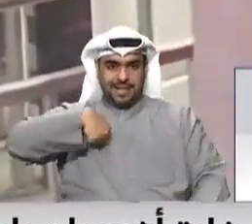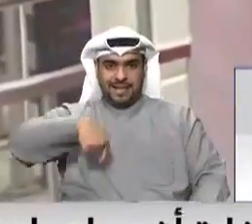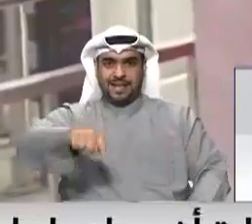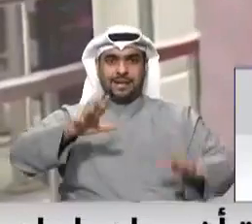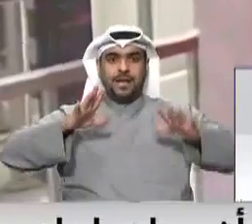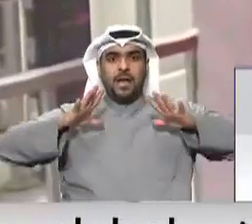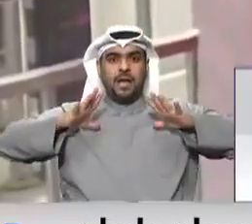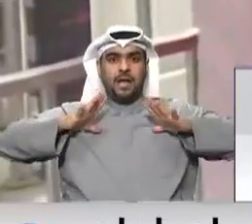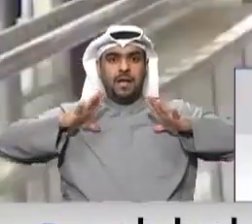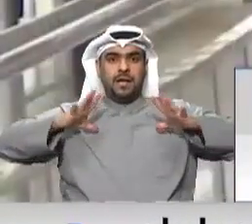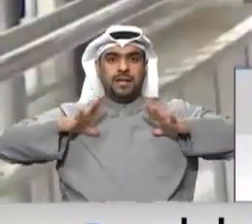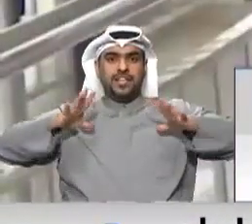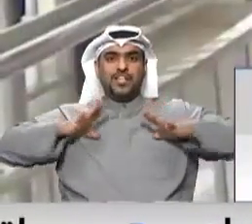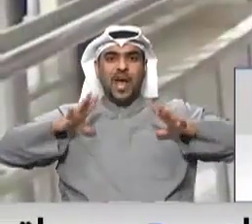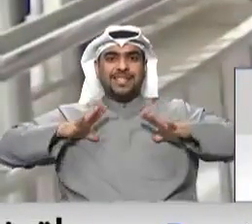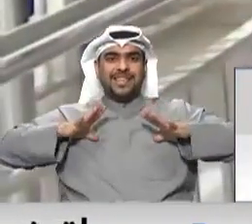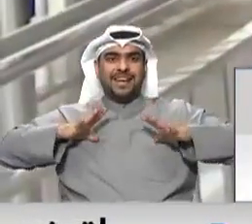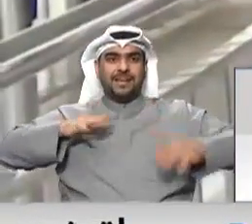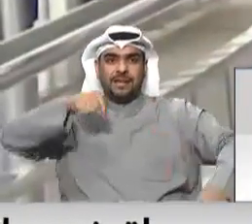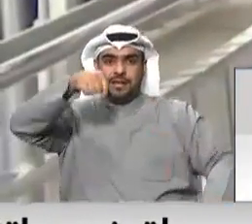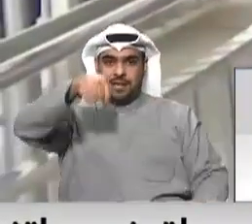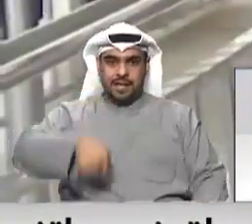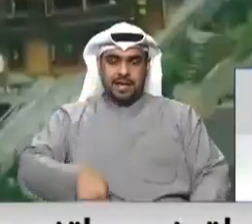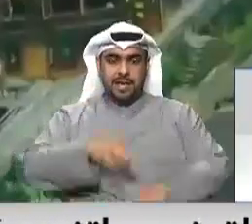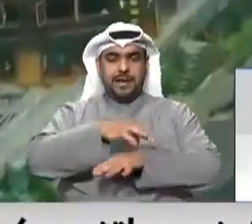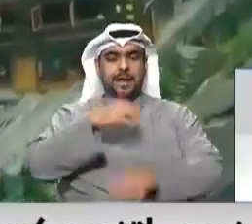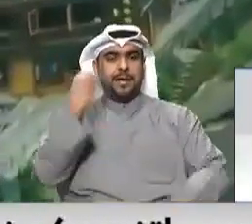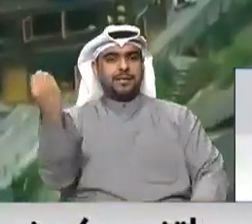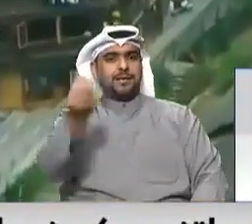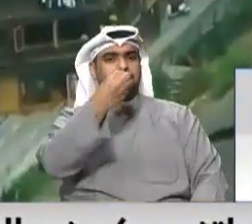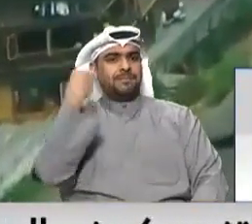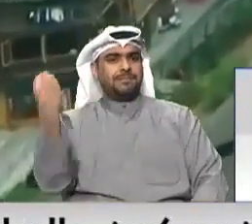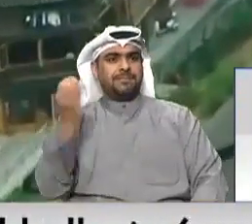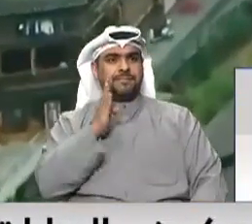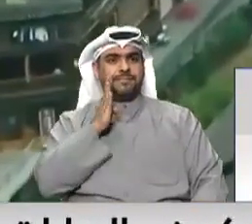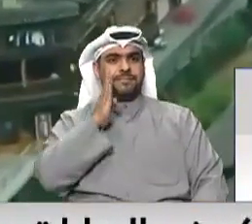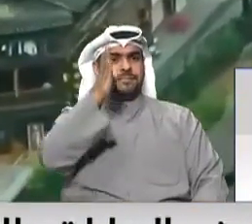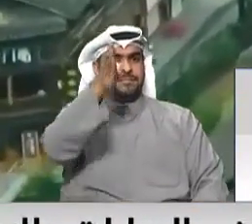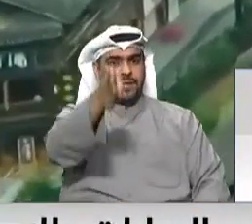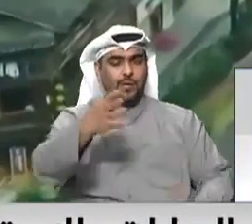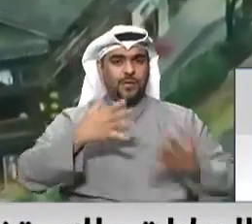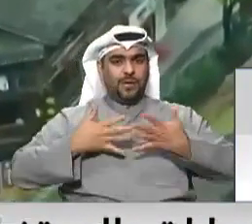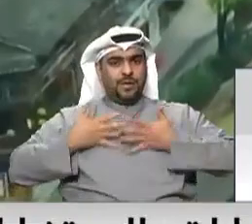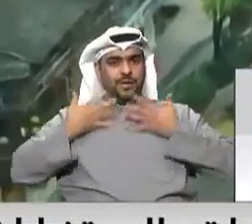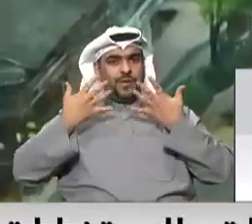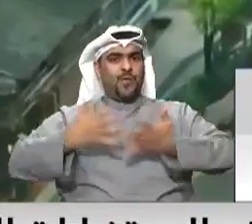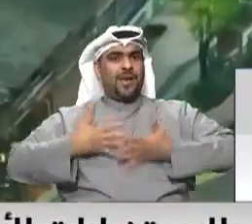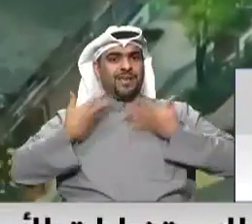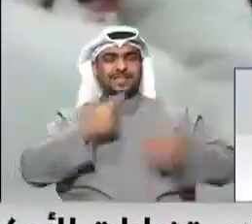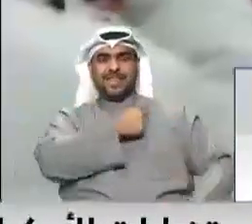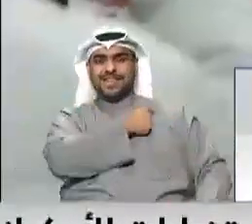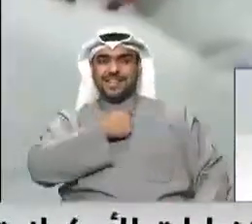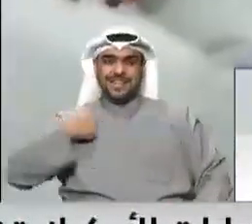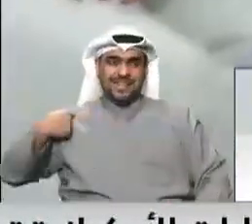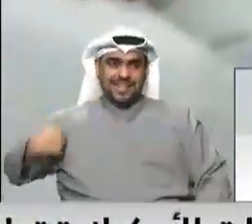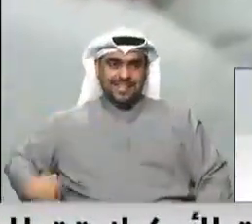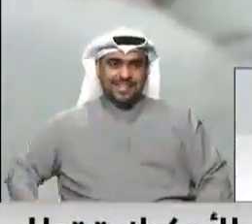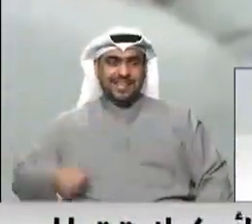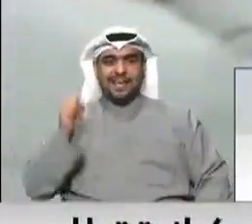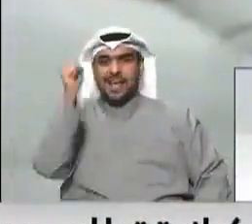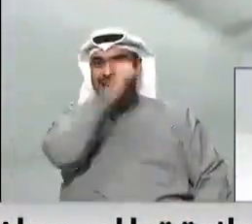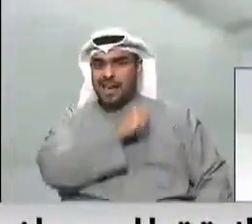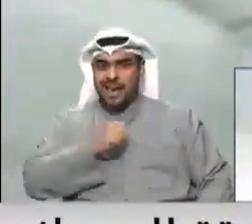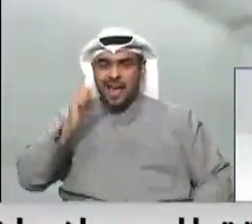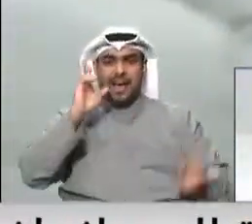كما يطلق عليه فرصه ذهبيه للسياح حيث يتمتع الصينيون بعطله تشمل احتفالات واقان شعبيه